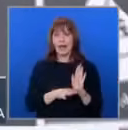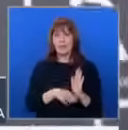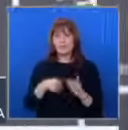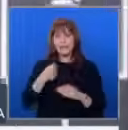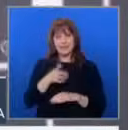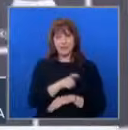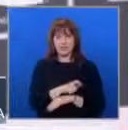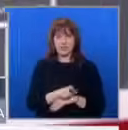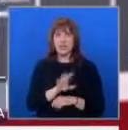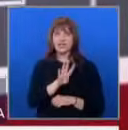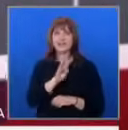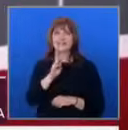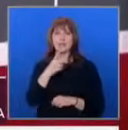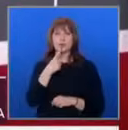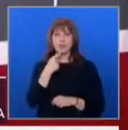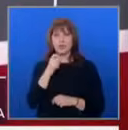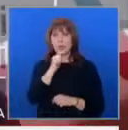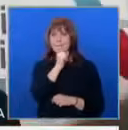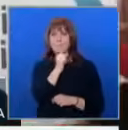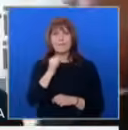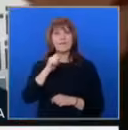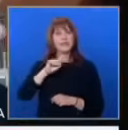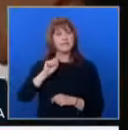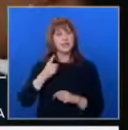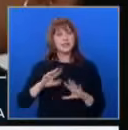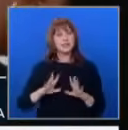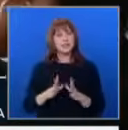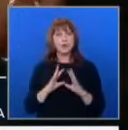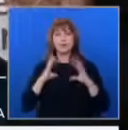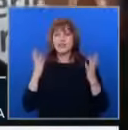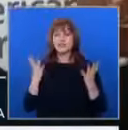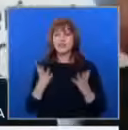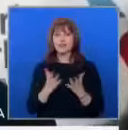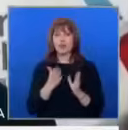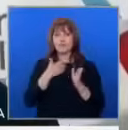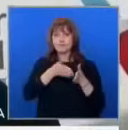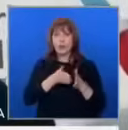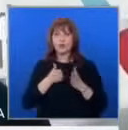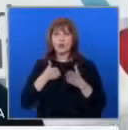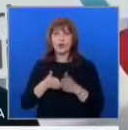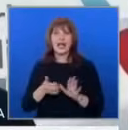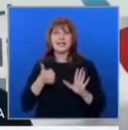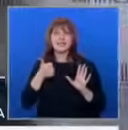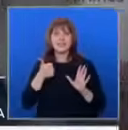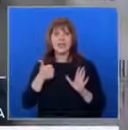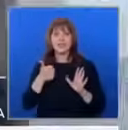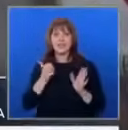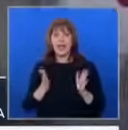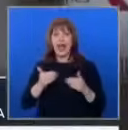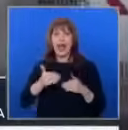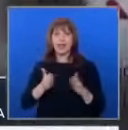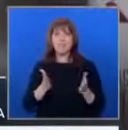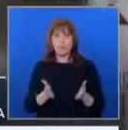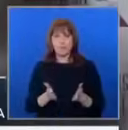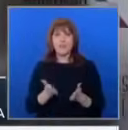следващата седмица. 43-годишният певец трябваше да започне и световно турне за шестия си албум. В миналото